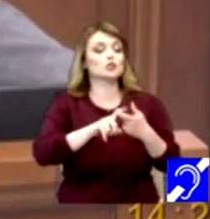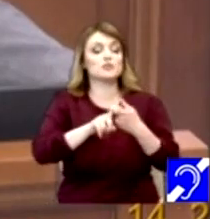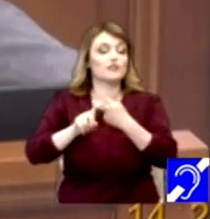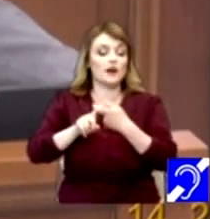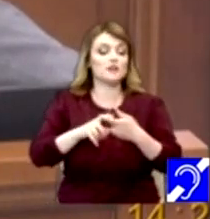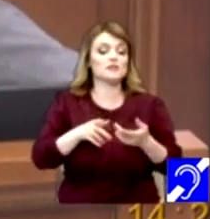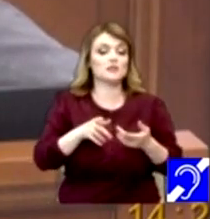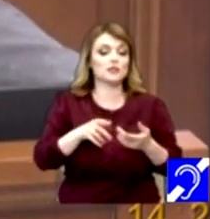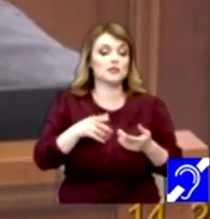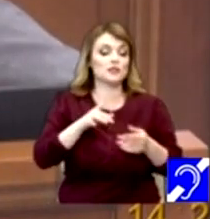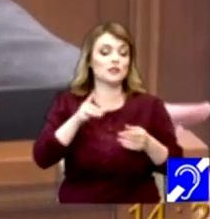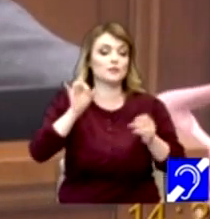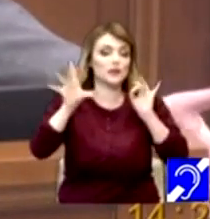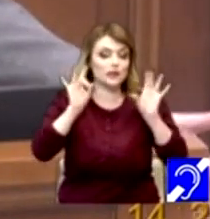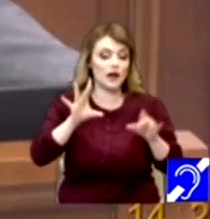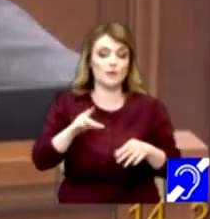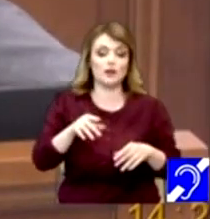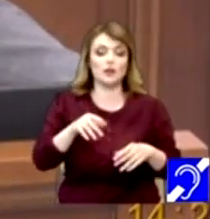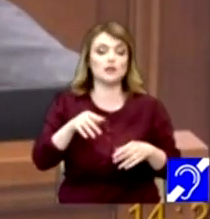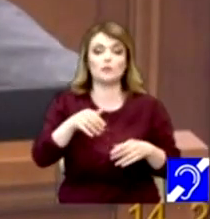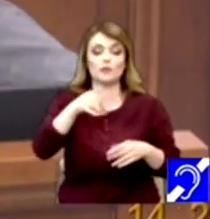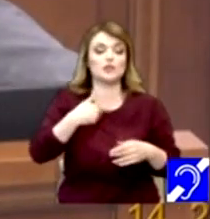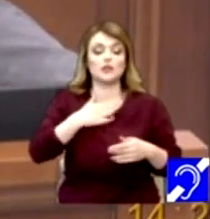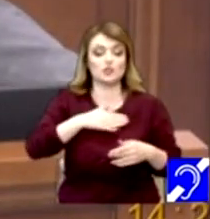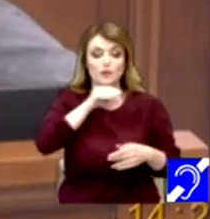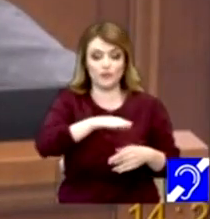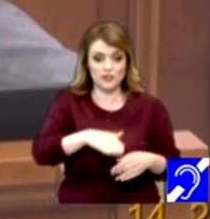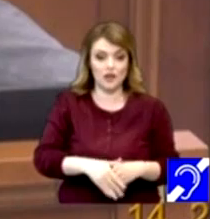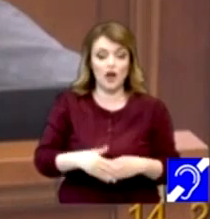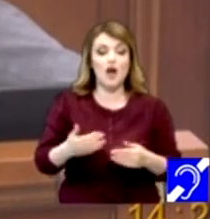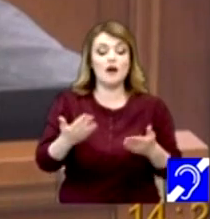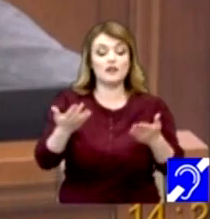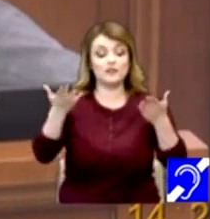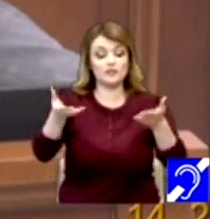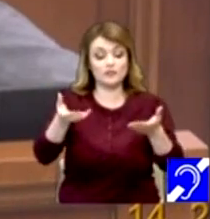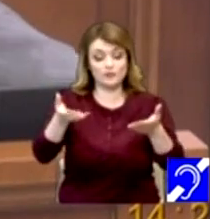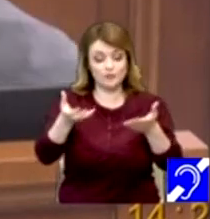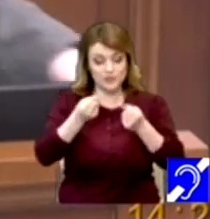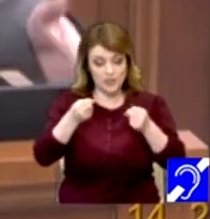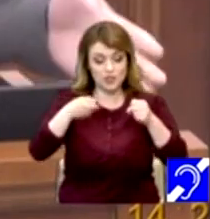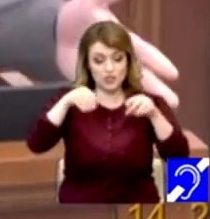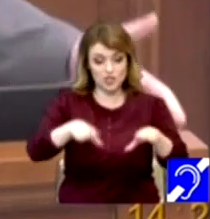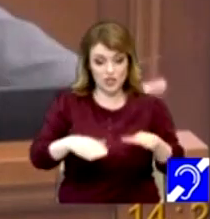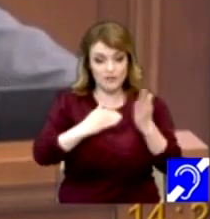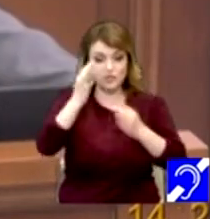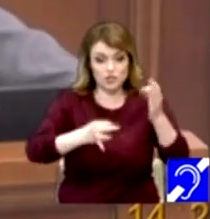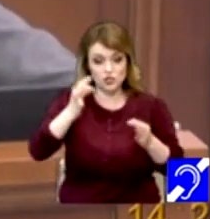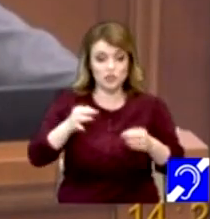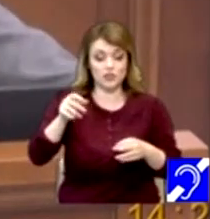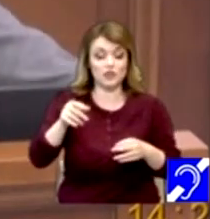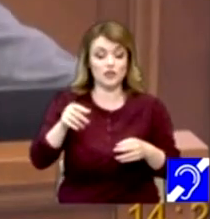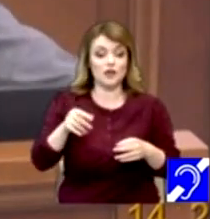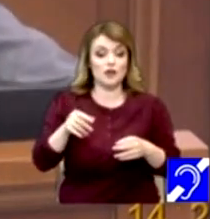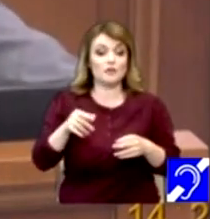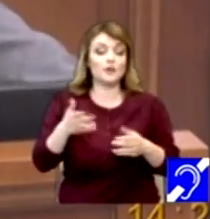este profesionist? Că Curtea Constituțională a luat decizie care o luat pe formă, pe proceduri. De aceea că ați contestat formă